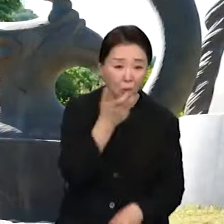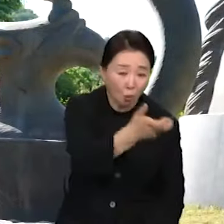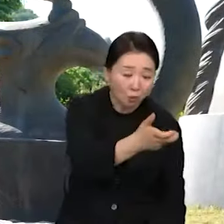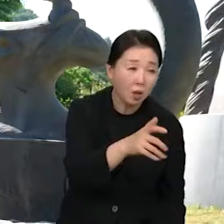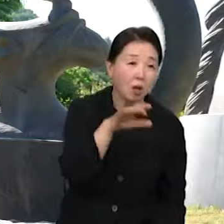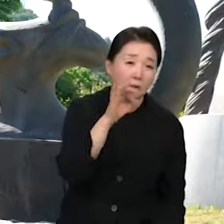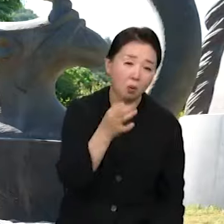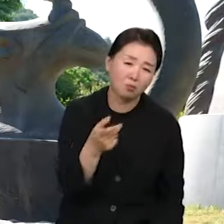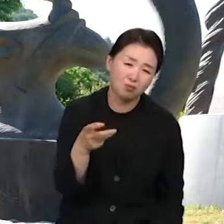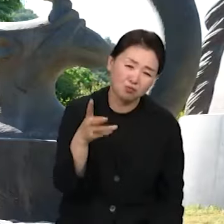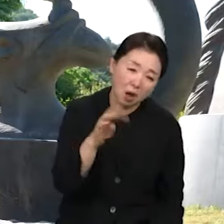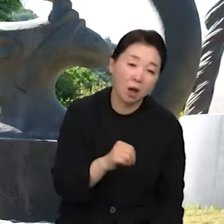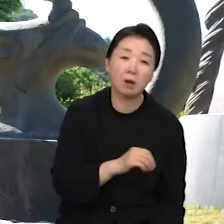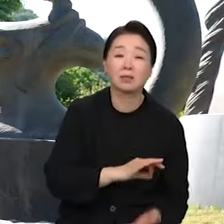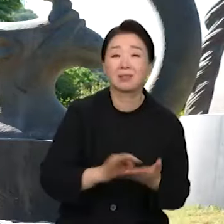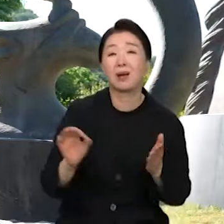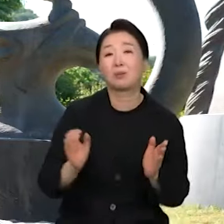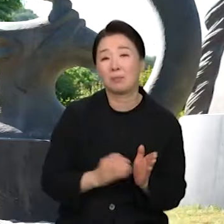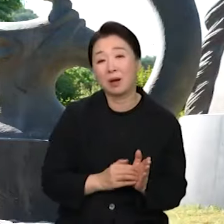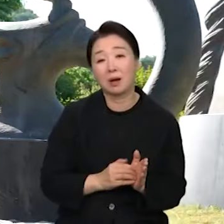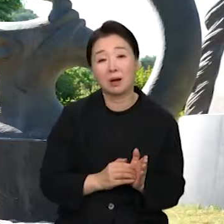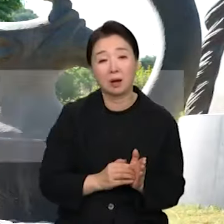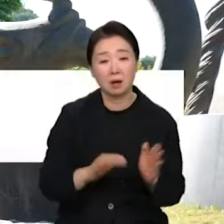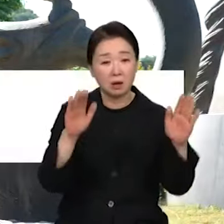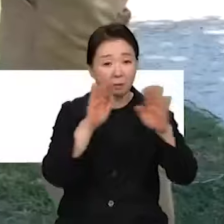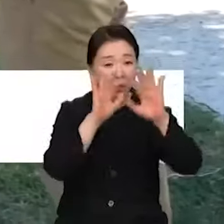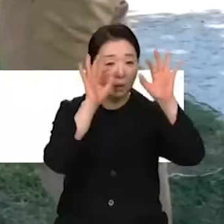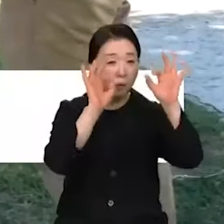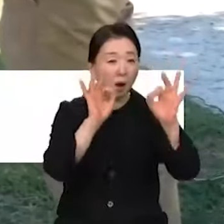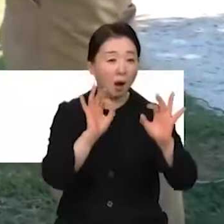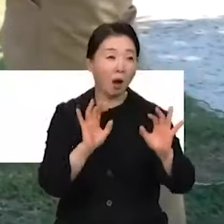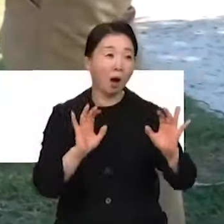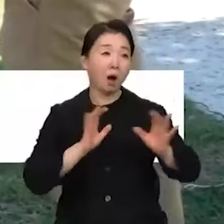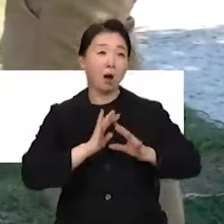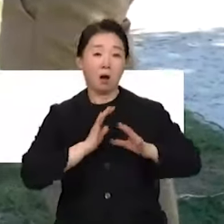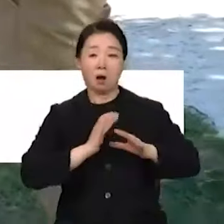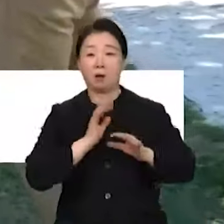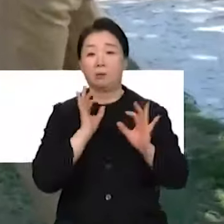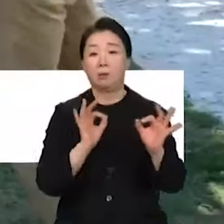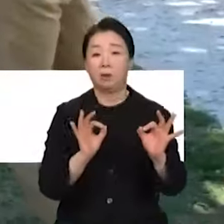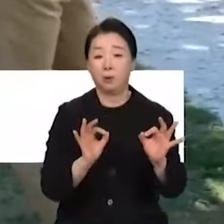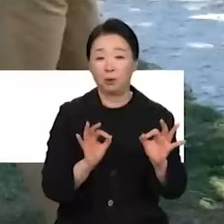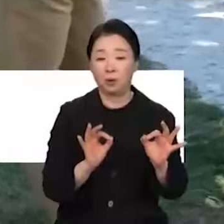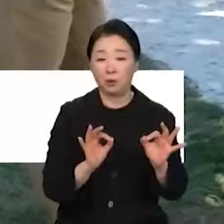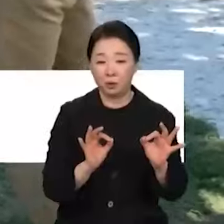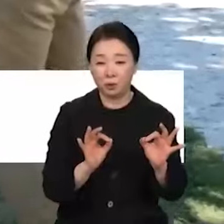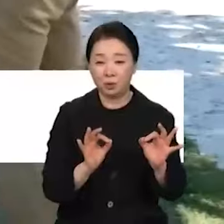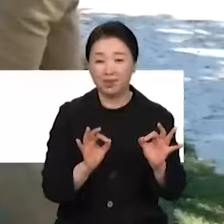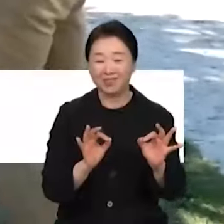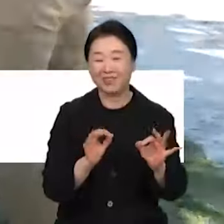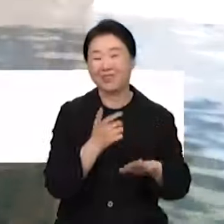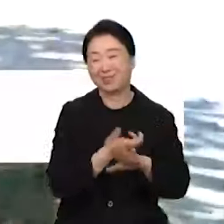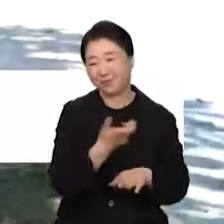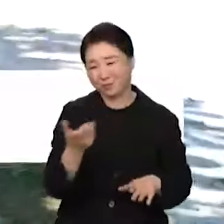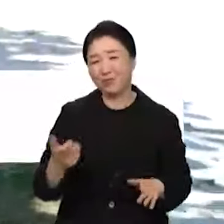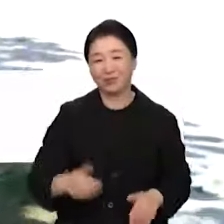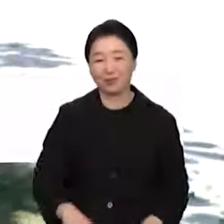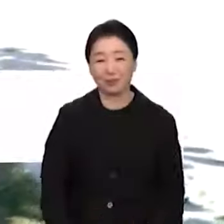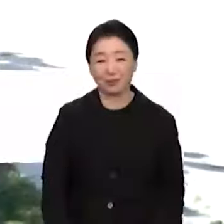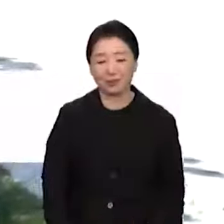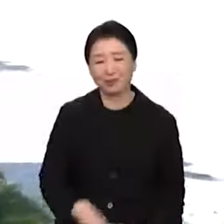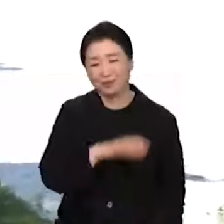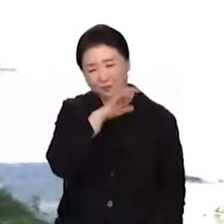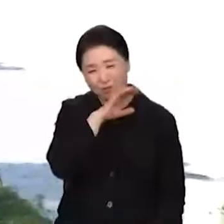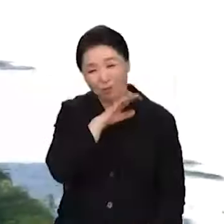또다시 수천만 원이 들었습니다. 밤에 보니까 너무 이제 무섭게 보여가지고 그래서 이쪽으로 옮겼어요. 그런 민원들이